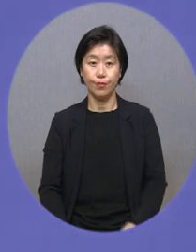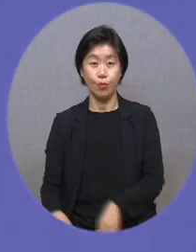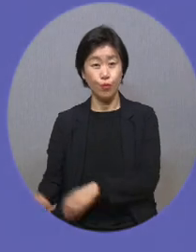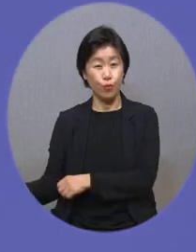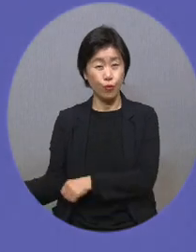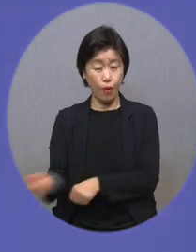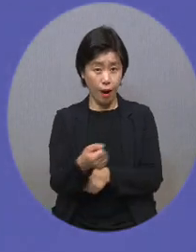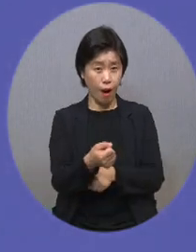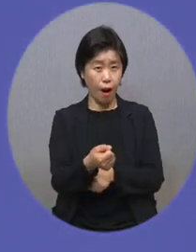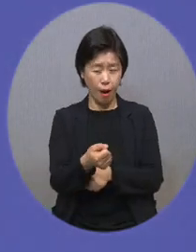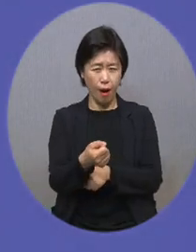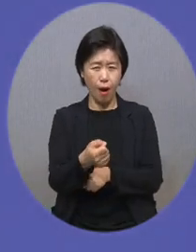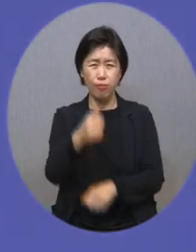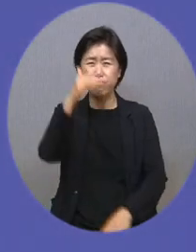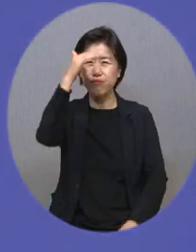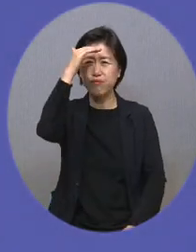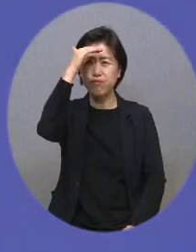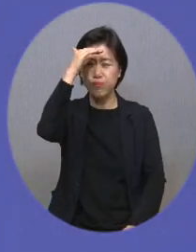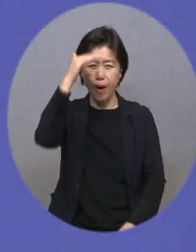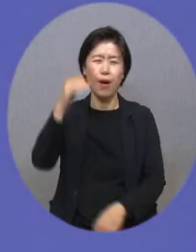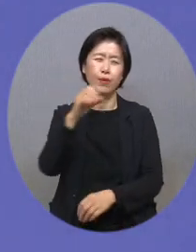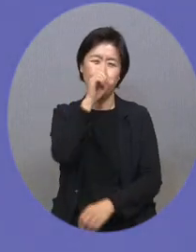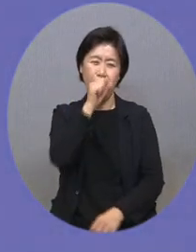굿! 굿! 좋다!